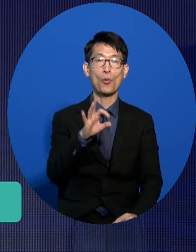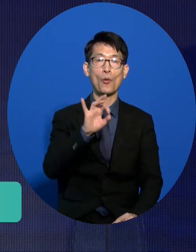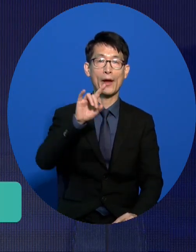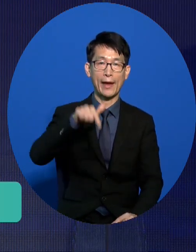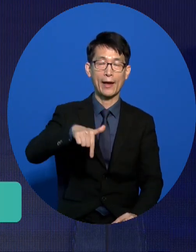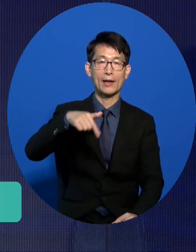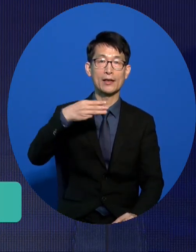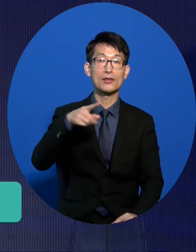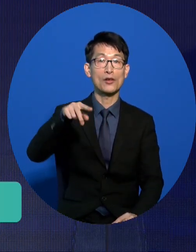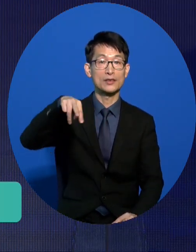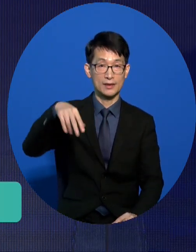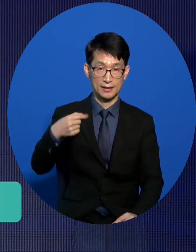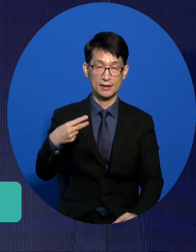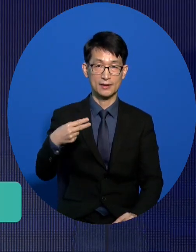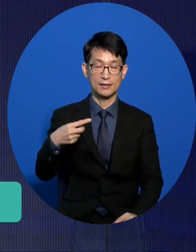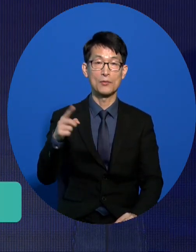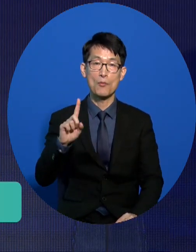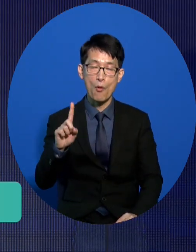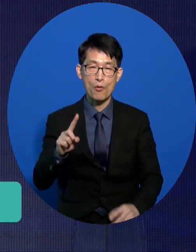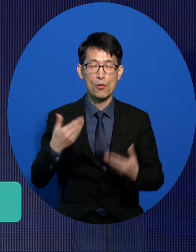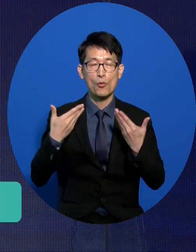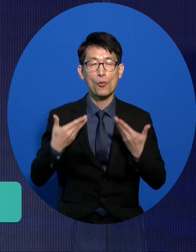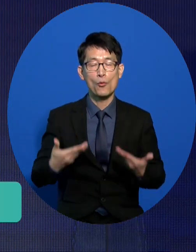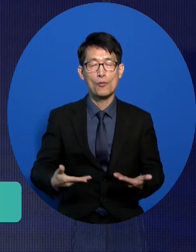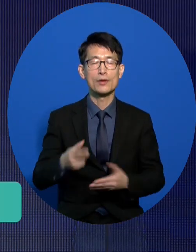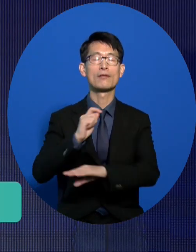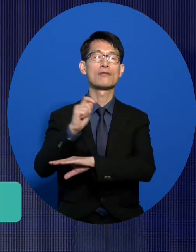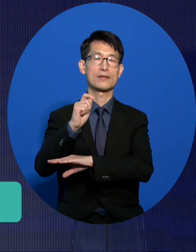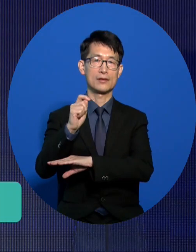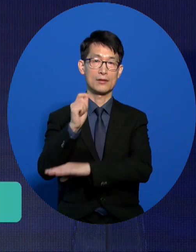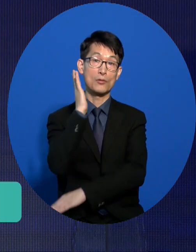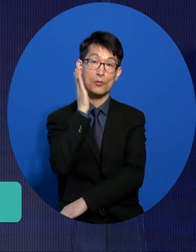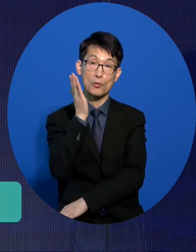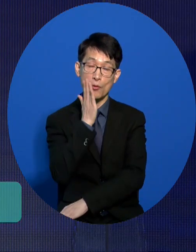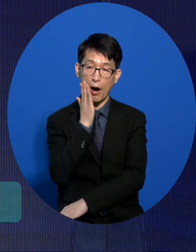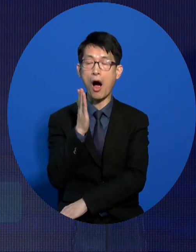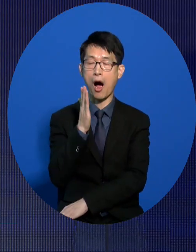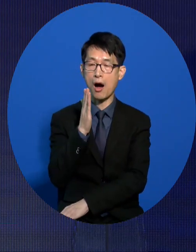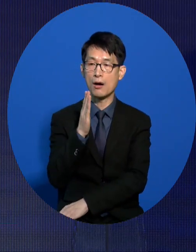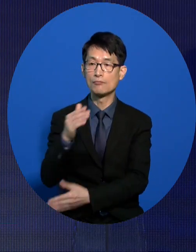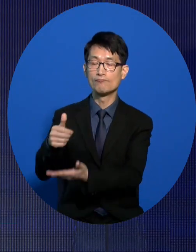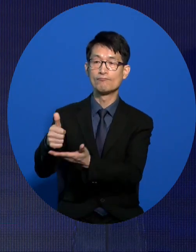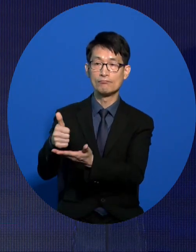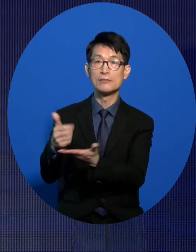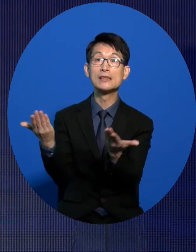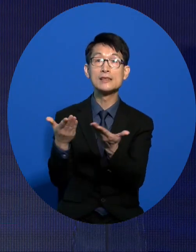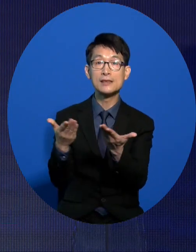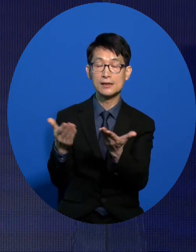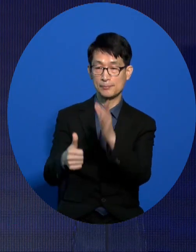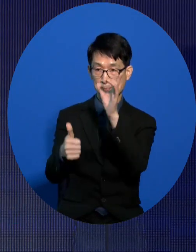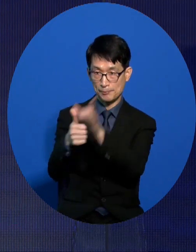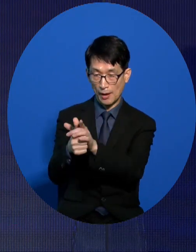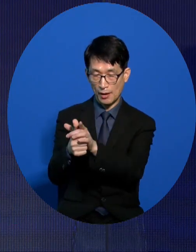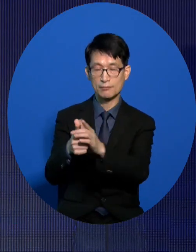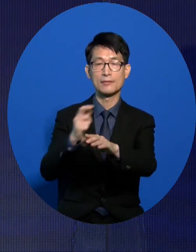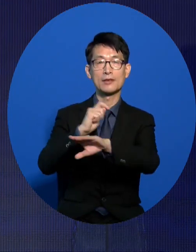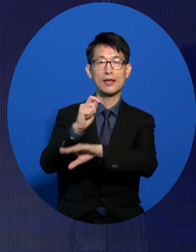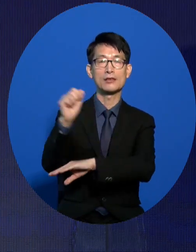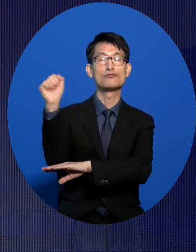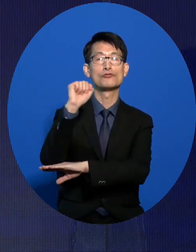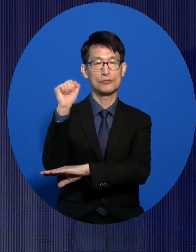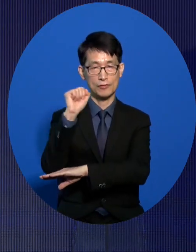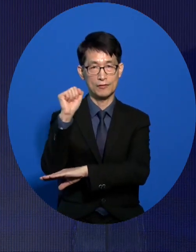CEO, and we are known better as the 고요한 taxi. It's a taxi service where